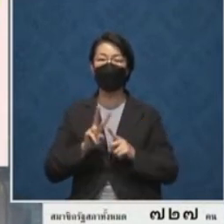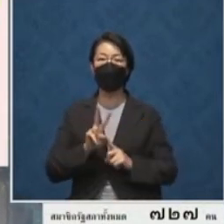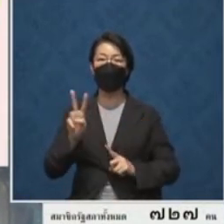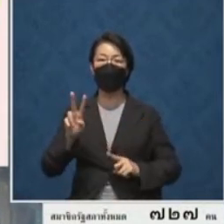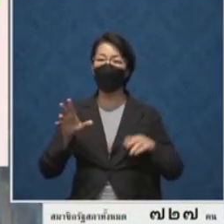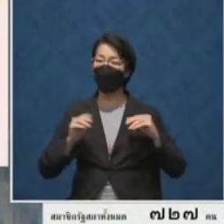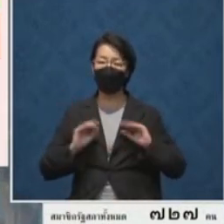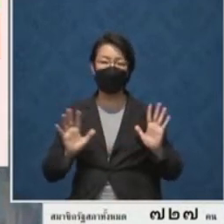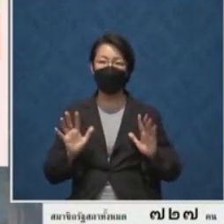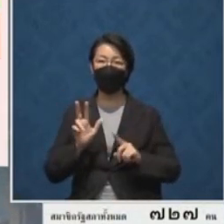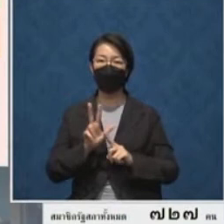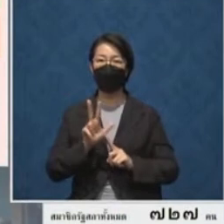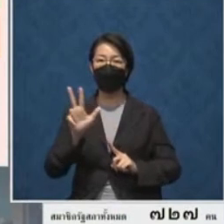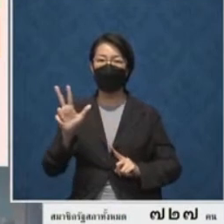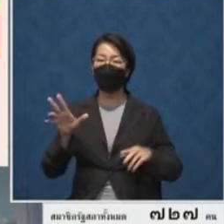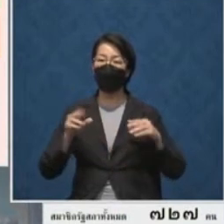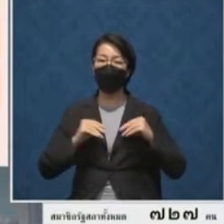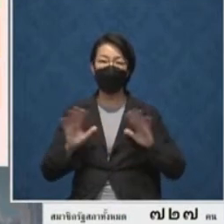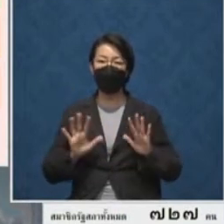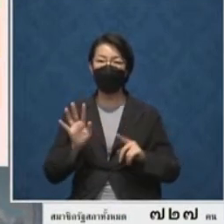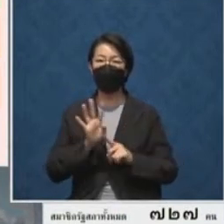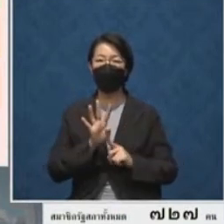3ไม่รับหลักการ4รับหลักการ